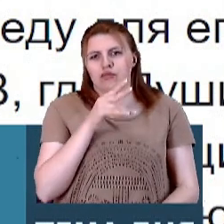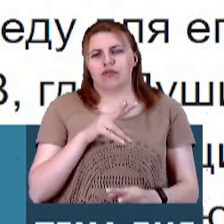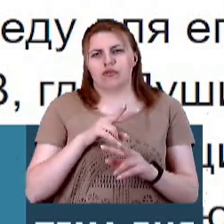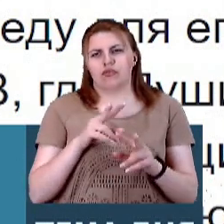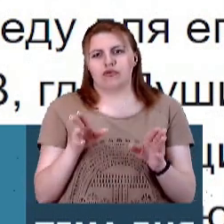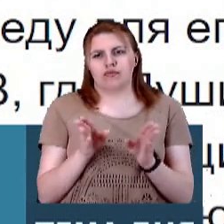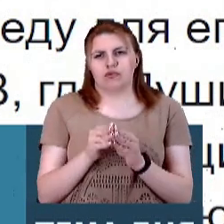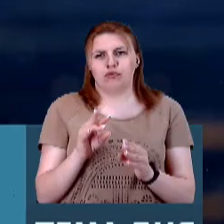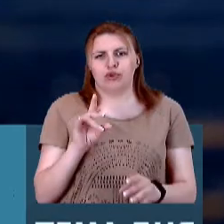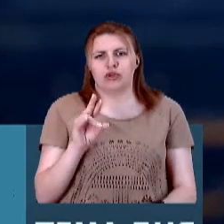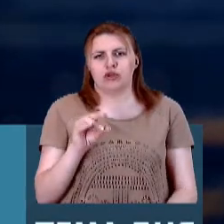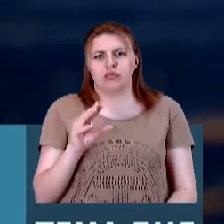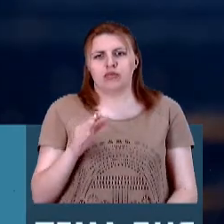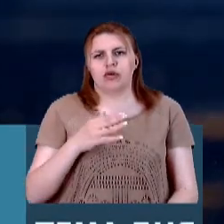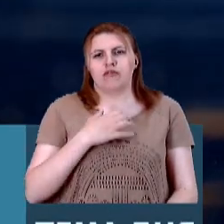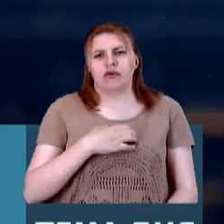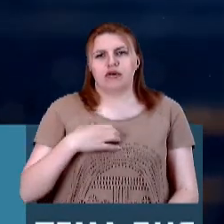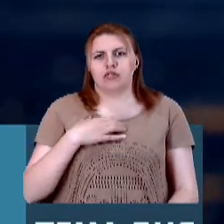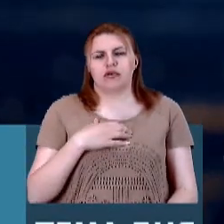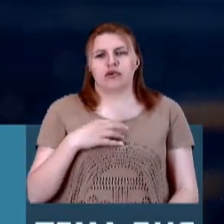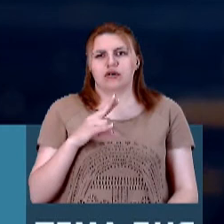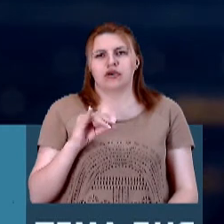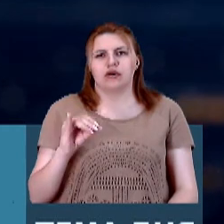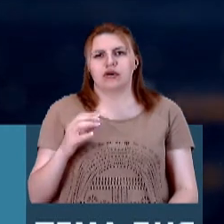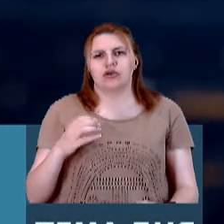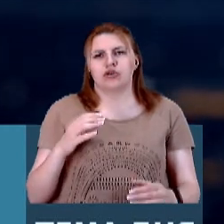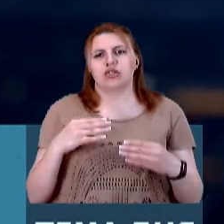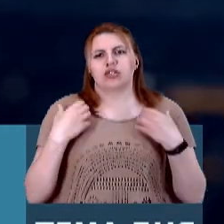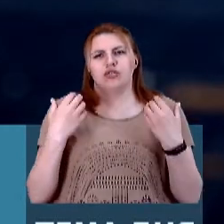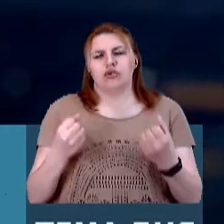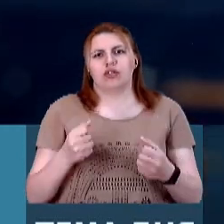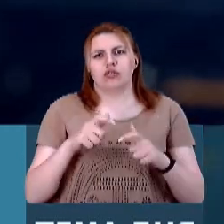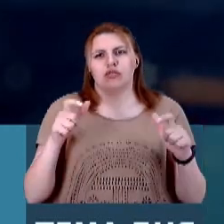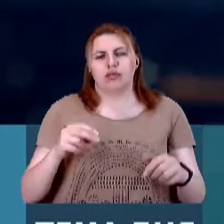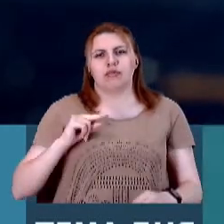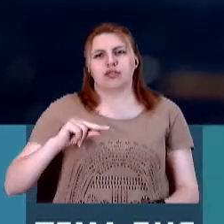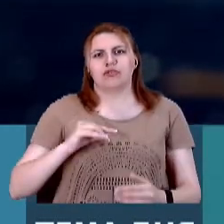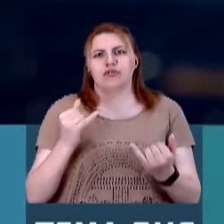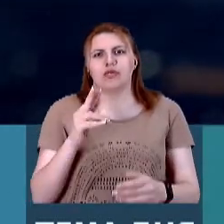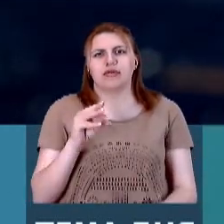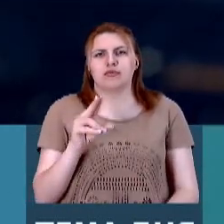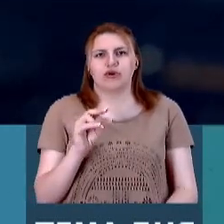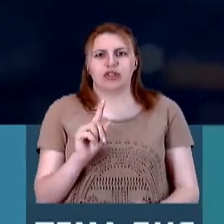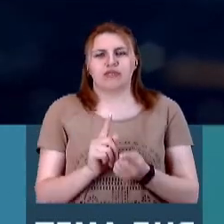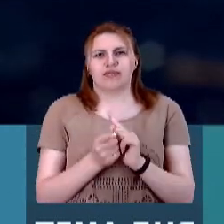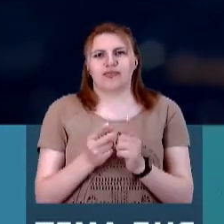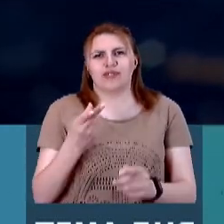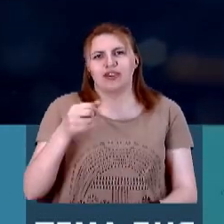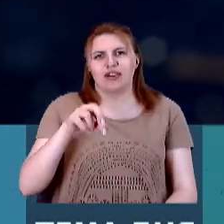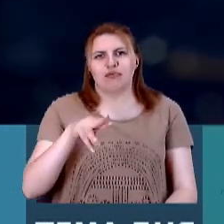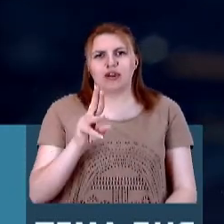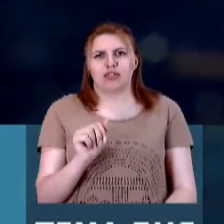ніж здоров'я людей». Ось такий допис створив Сергій Гармаш. Для вас сьогодні працював я, Максим Бондарєв, також сурдоперекладачка Наталія